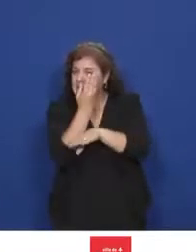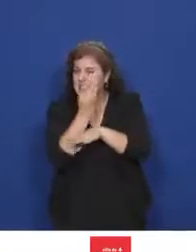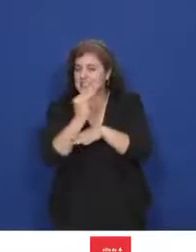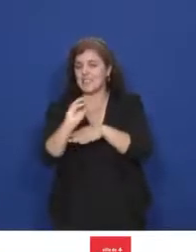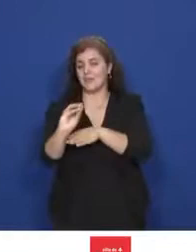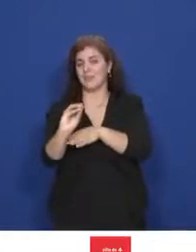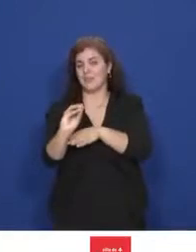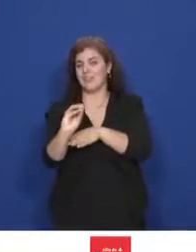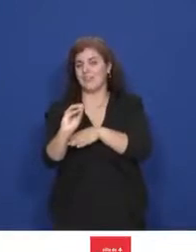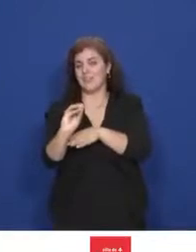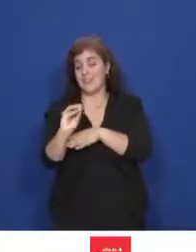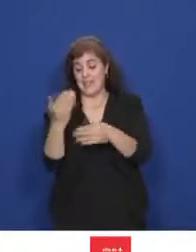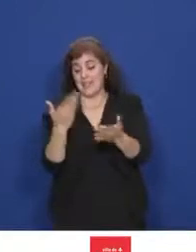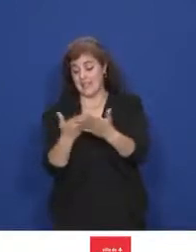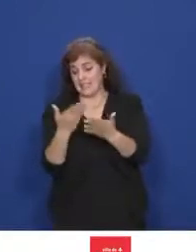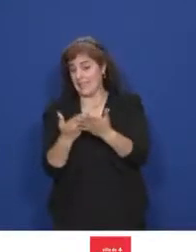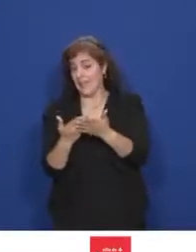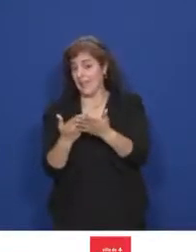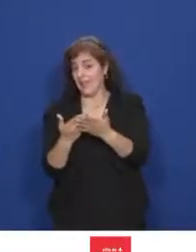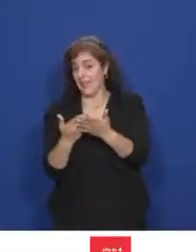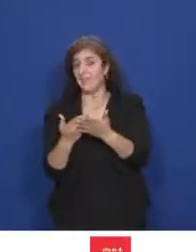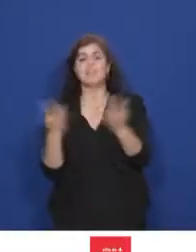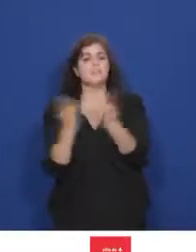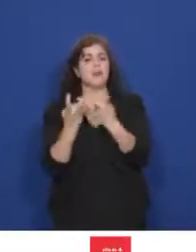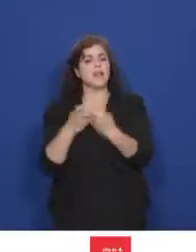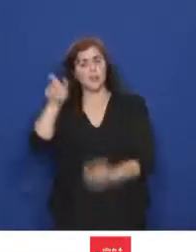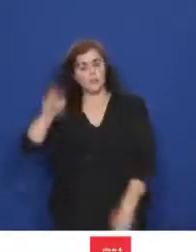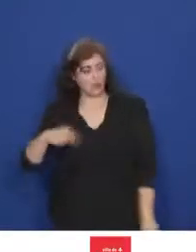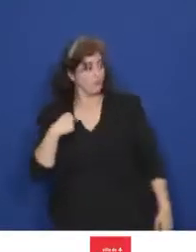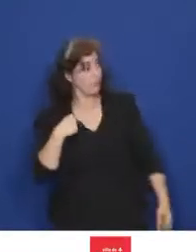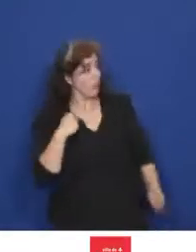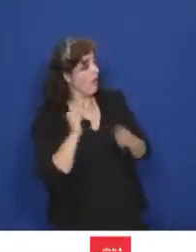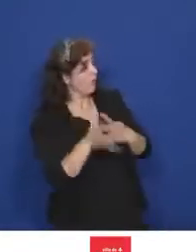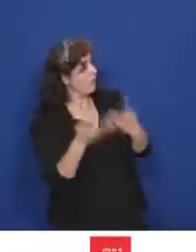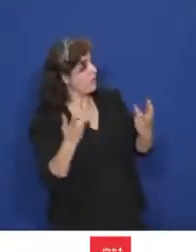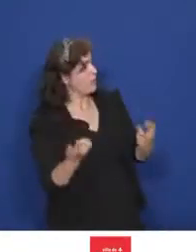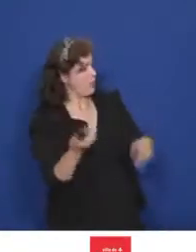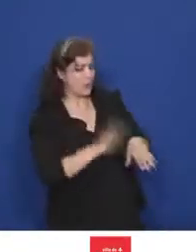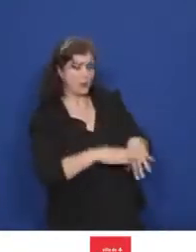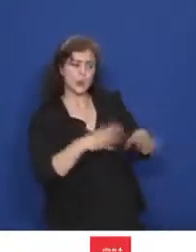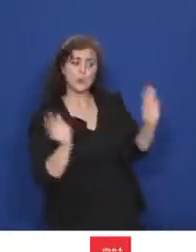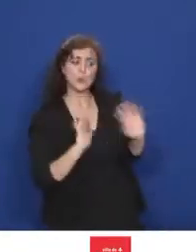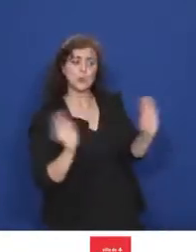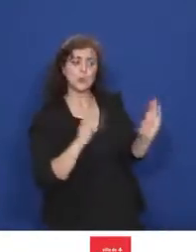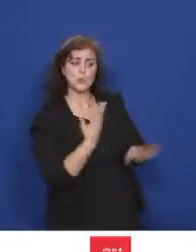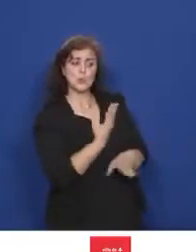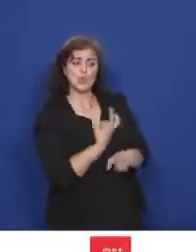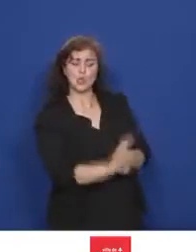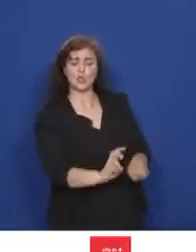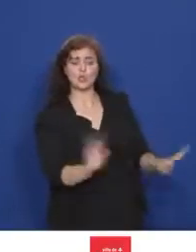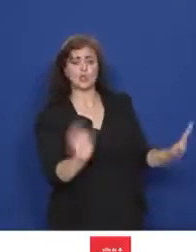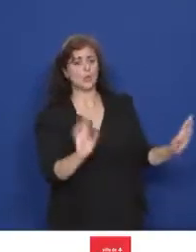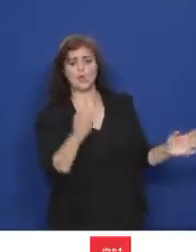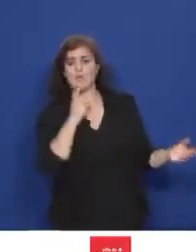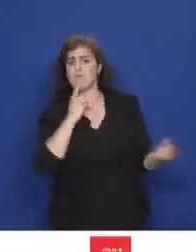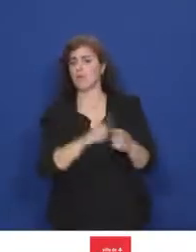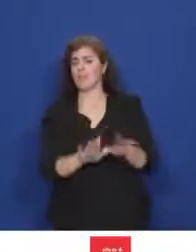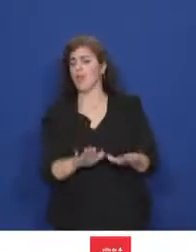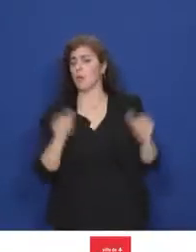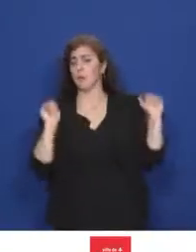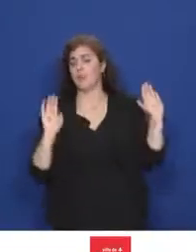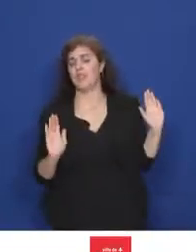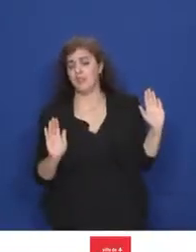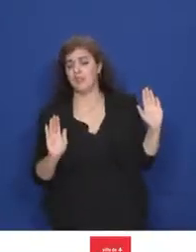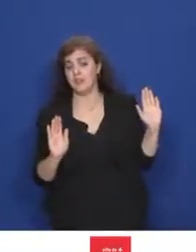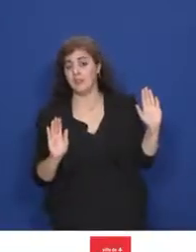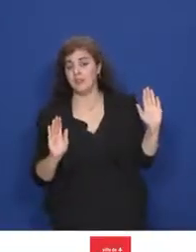parfois c'est un frein d'ailleurs, dans ceux qui souhaiteraient pouvoir pratiquer cette modalité de déplacement sur la